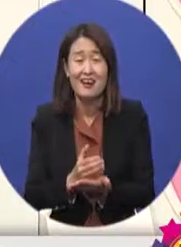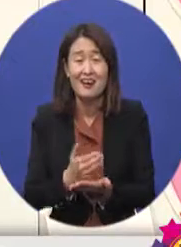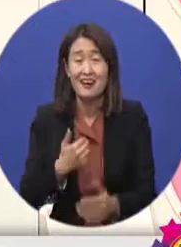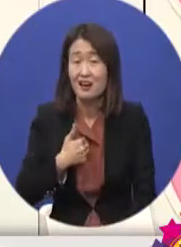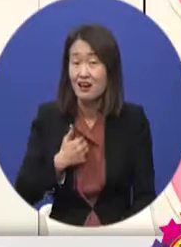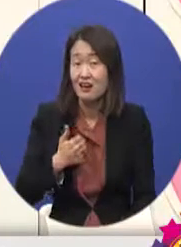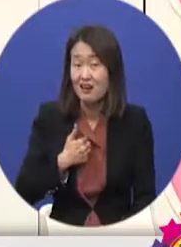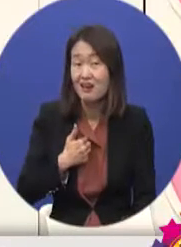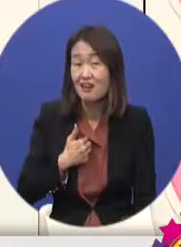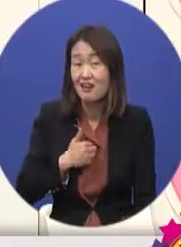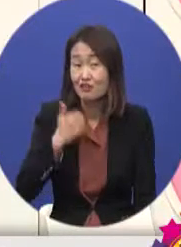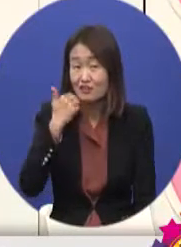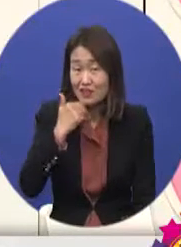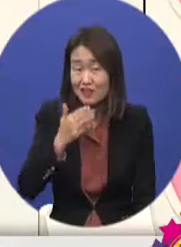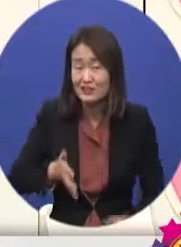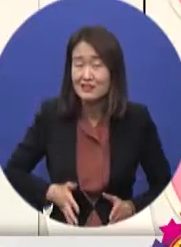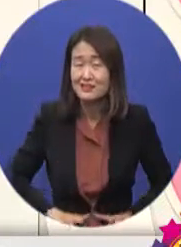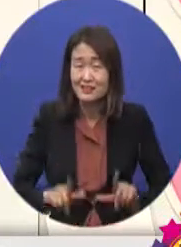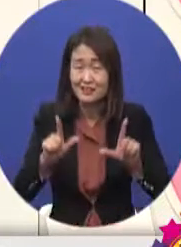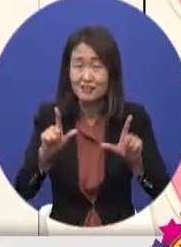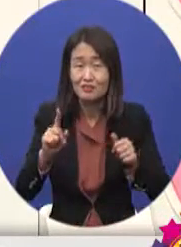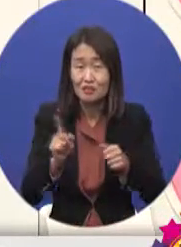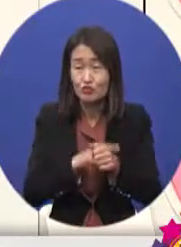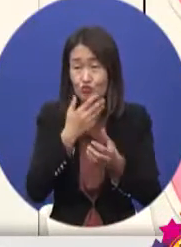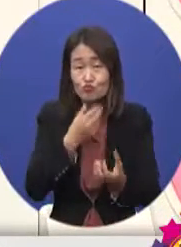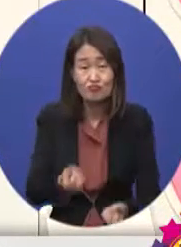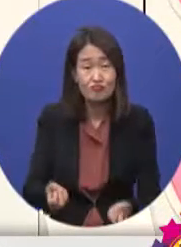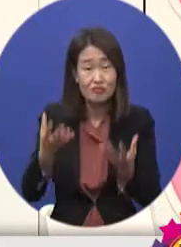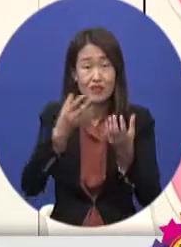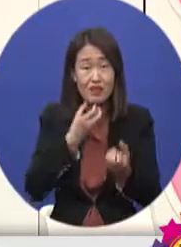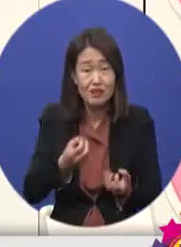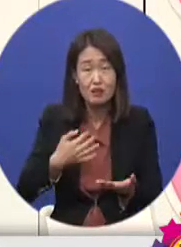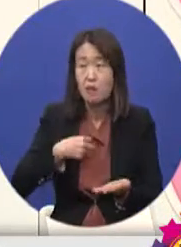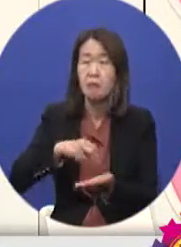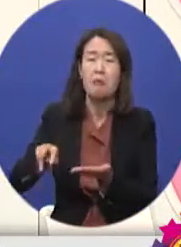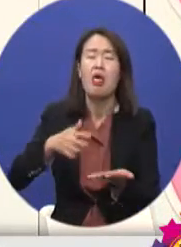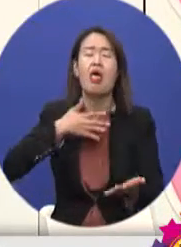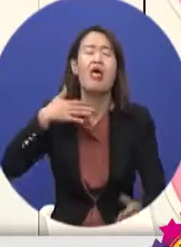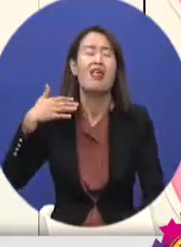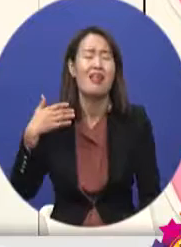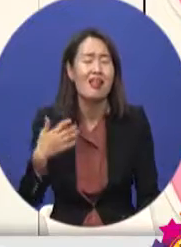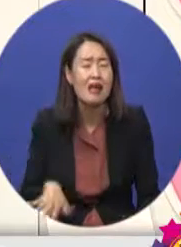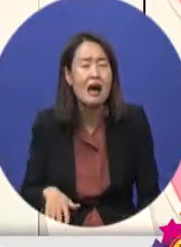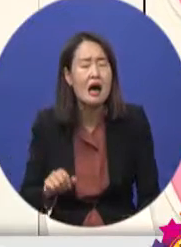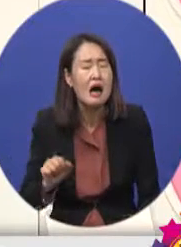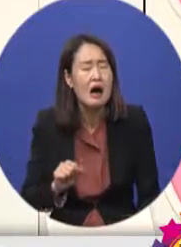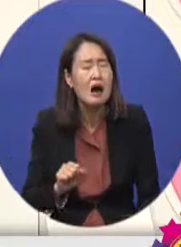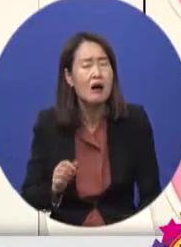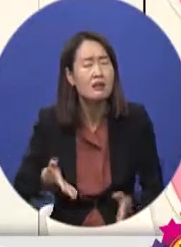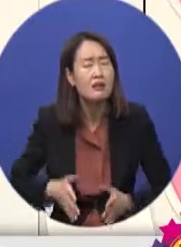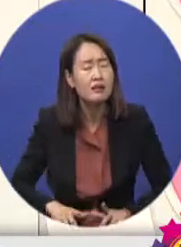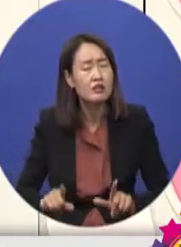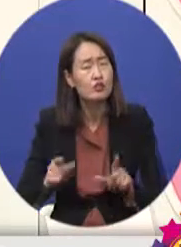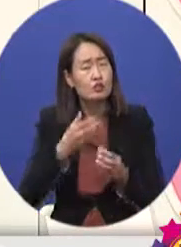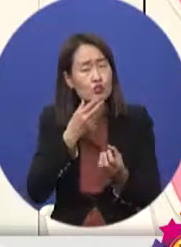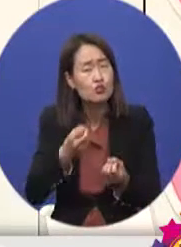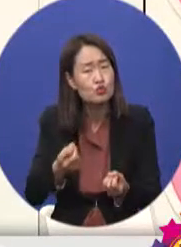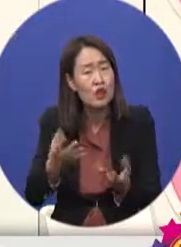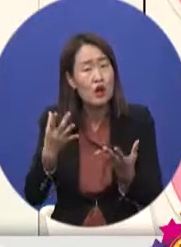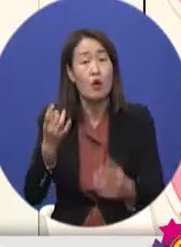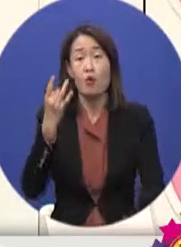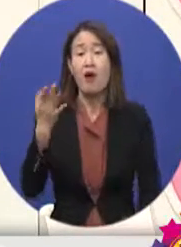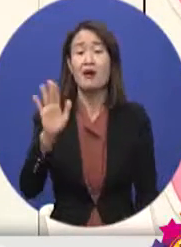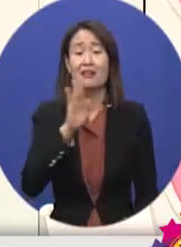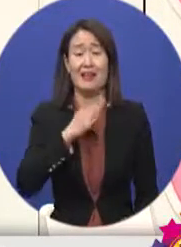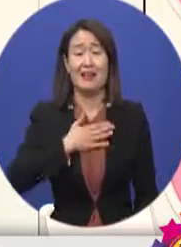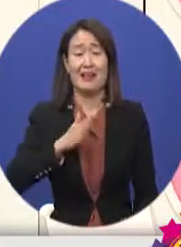저도 많은 분들이 뭐 생일이라고 뜨면 이렇게 축하 메시지를 안 보냈거든요. 근데 아, 이렇게 생일날 축하해, 그러니까 원래